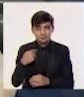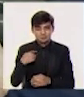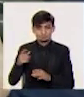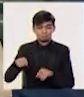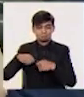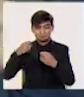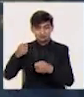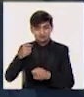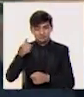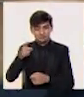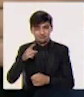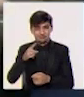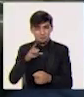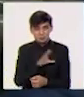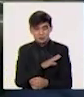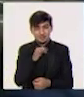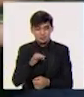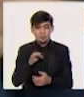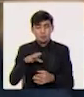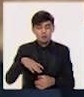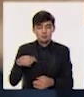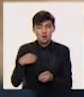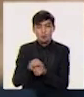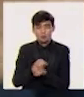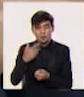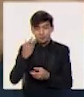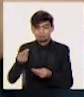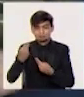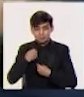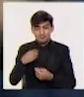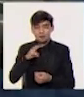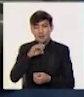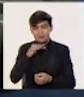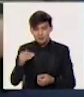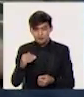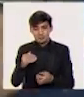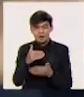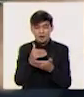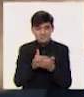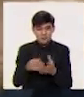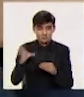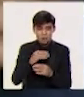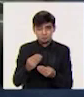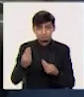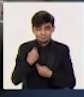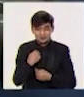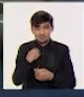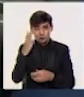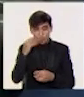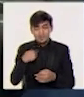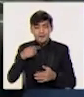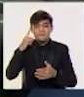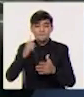еттік. Олардан енді документтерін бәрін беріп тұрғаннан кейін, маған тариф, график жазып көндіргеннен кейін мен